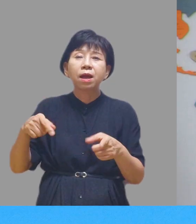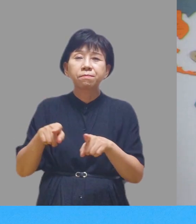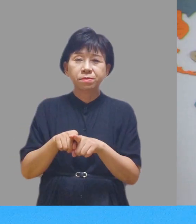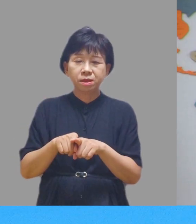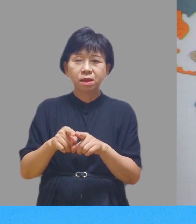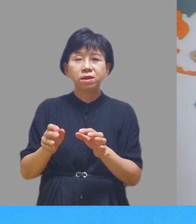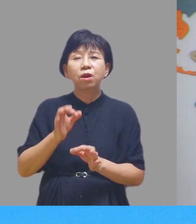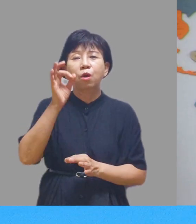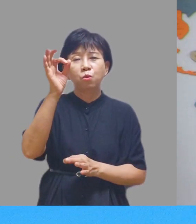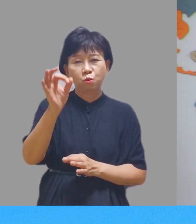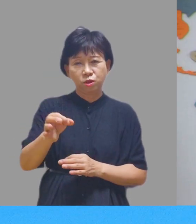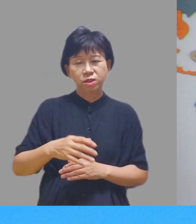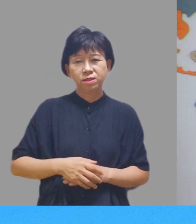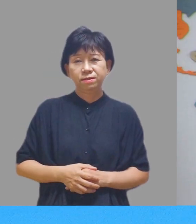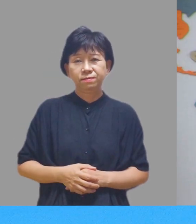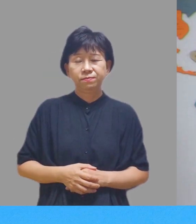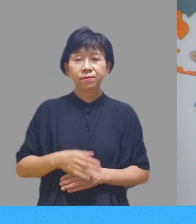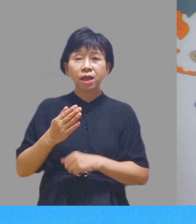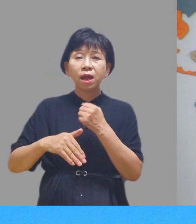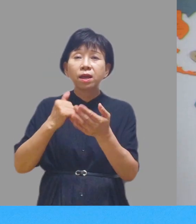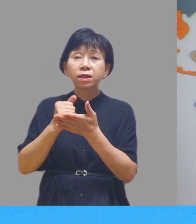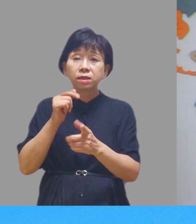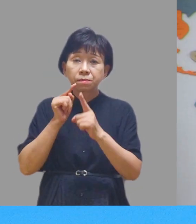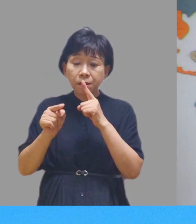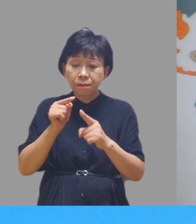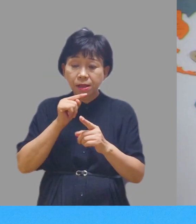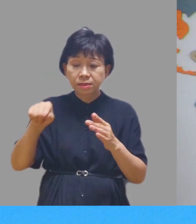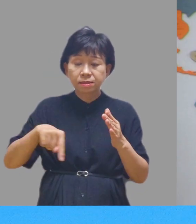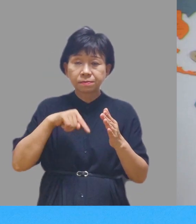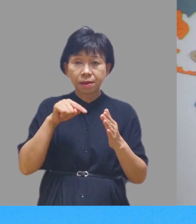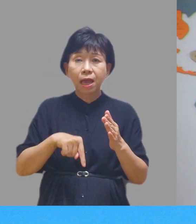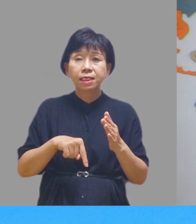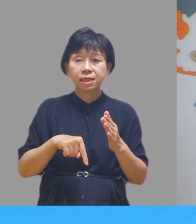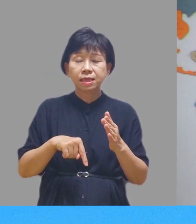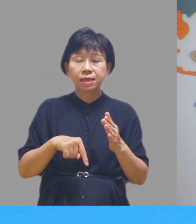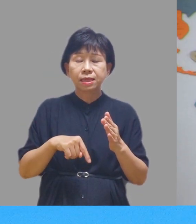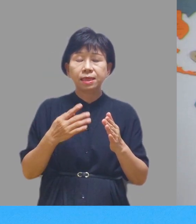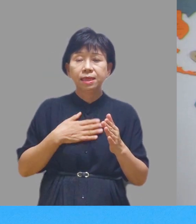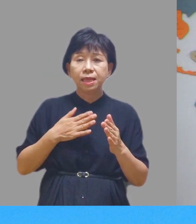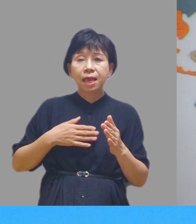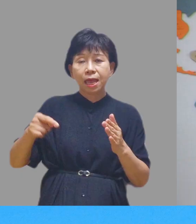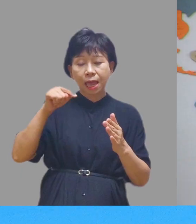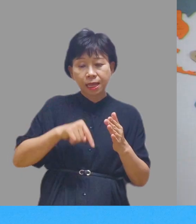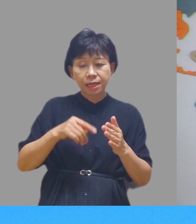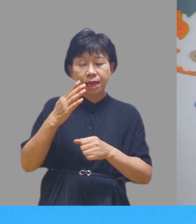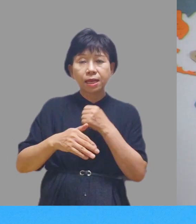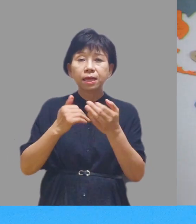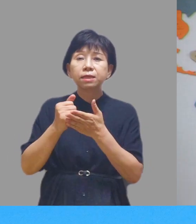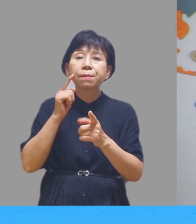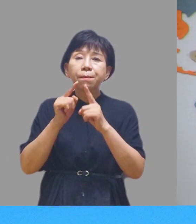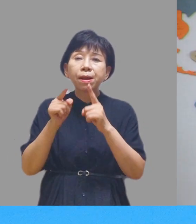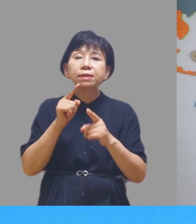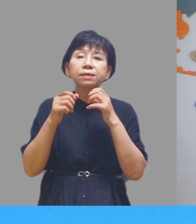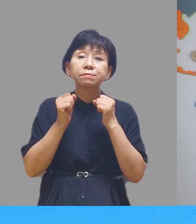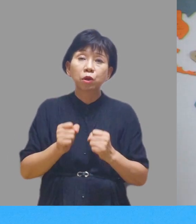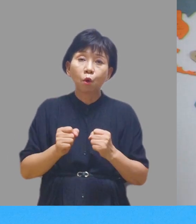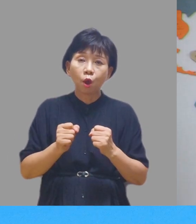함께하는 것을 말합니다. 하나님의 말씀이 우리 속에 거한다라고 하는 것은 우리 삶의 주인이